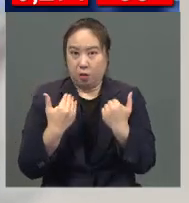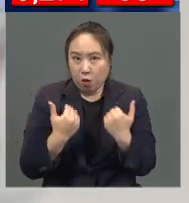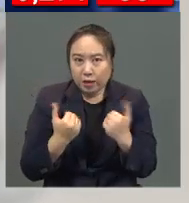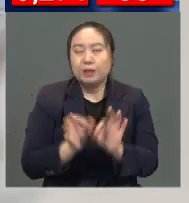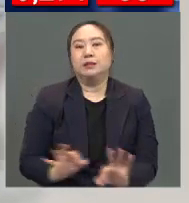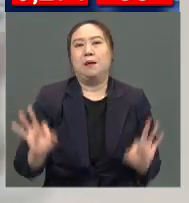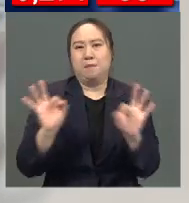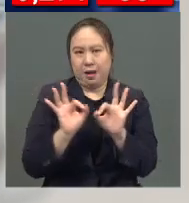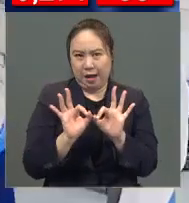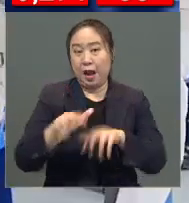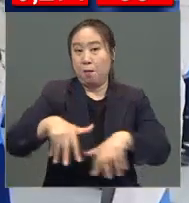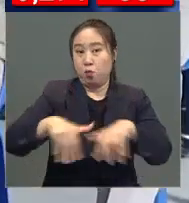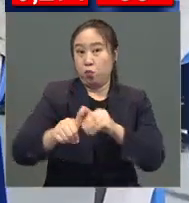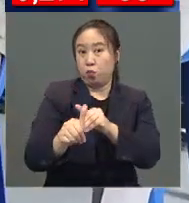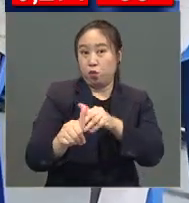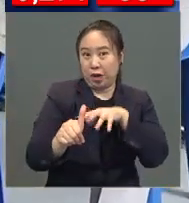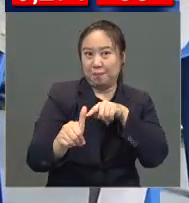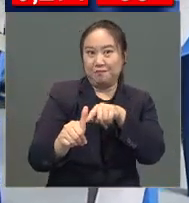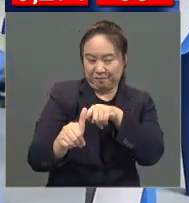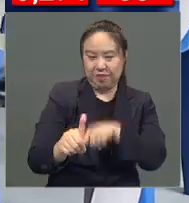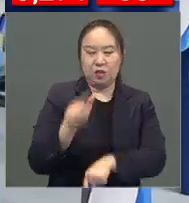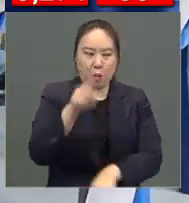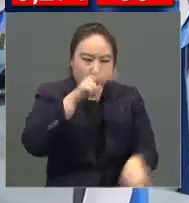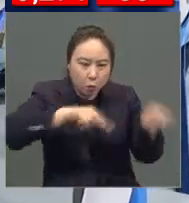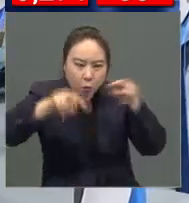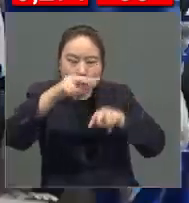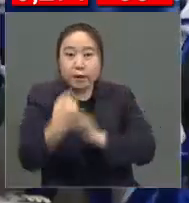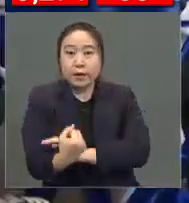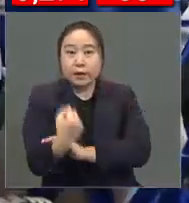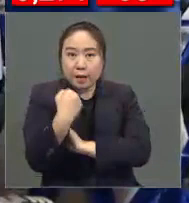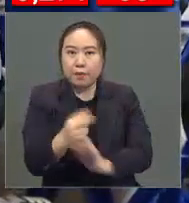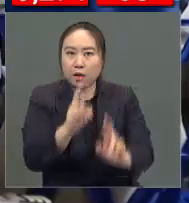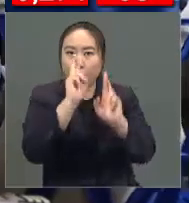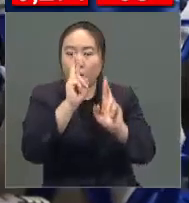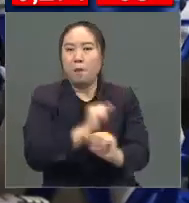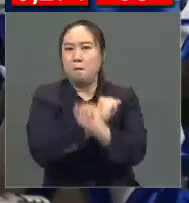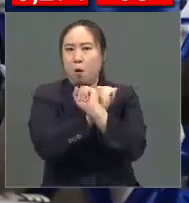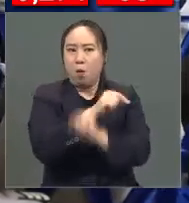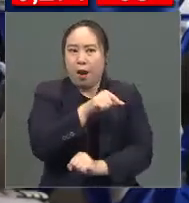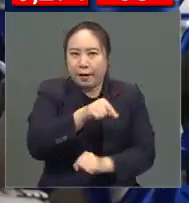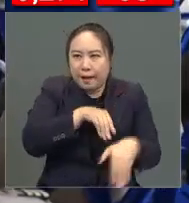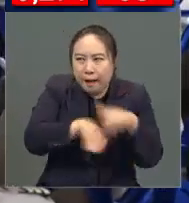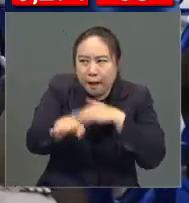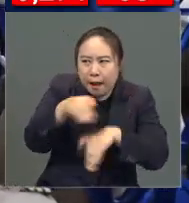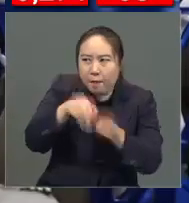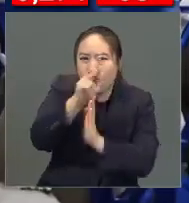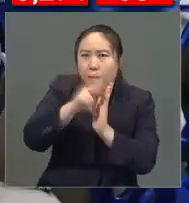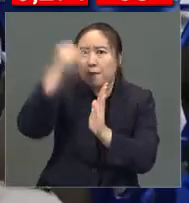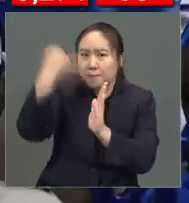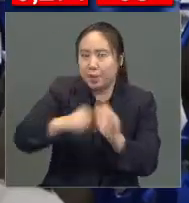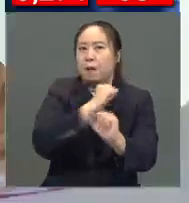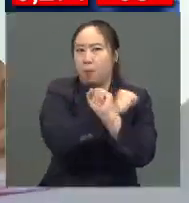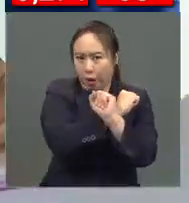ะนั้นจึงขอให้ผู้นำชุมชนเพิ่มความเข้มงวดและเฝ้าระวังป้องกันการลักลอบเดินทางเข้ามาอย่างผิดกฎหม